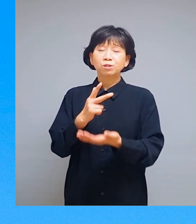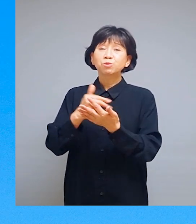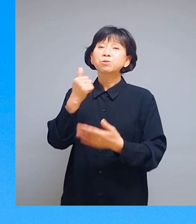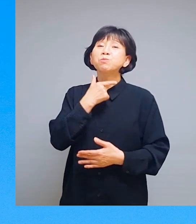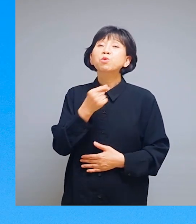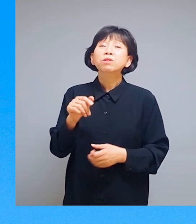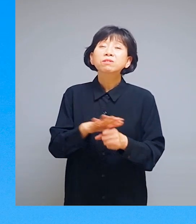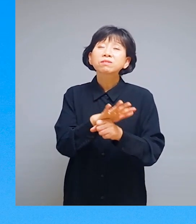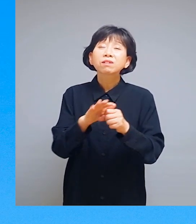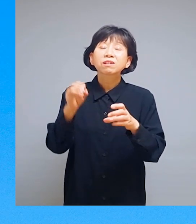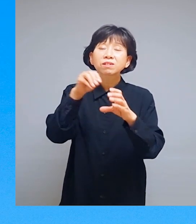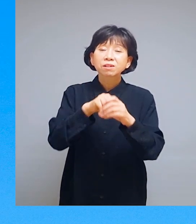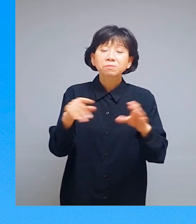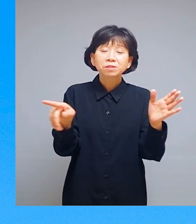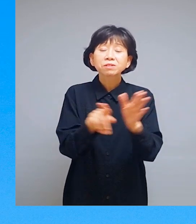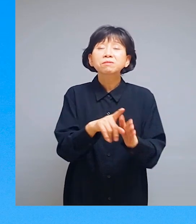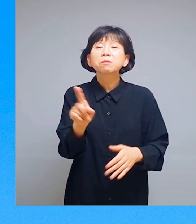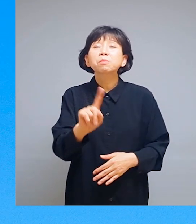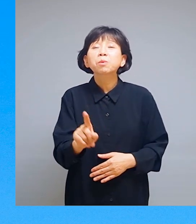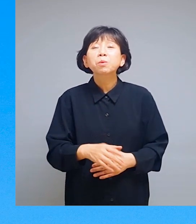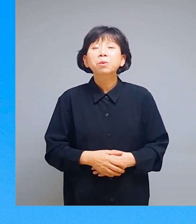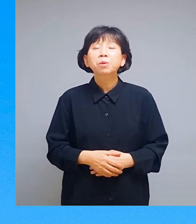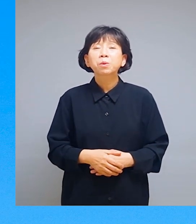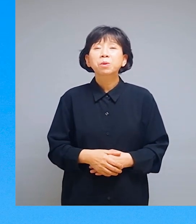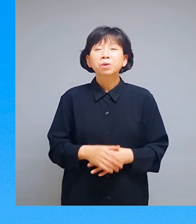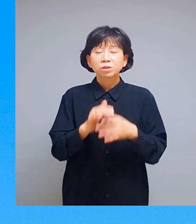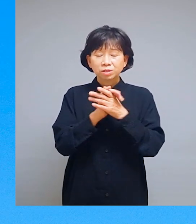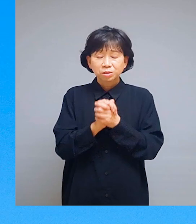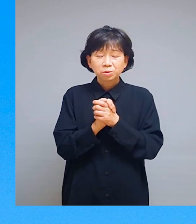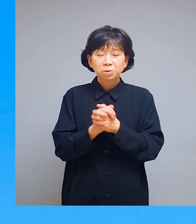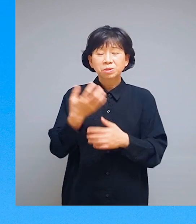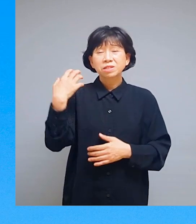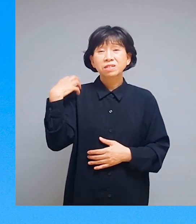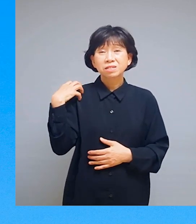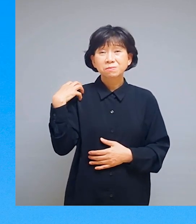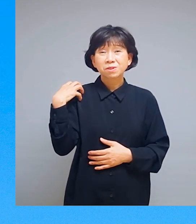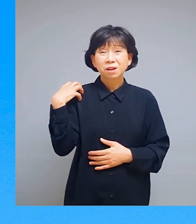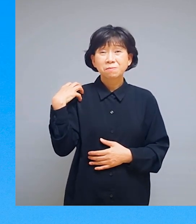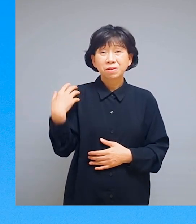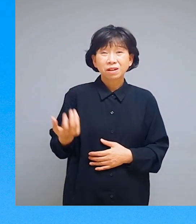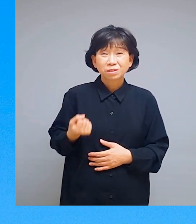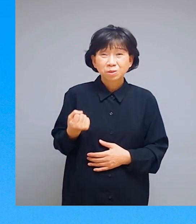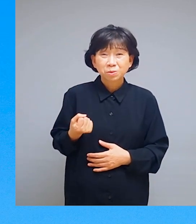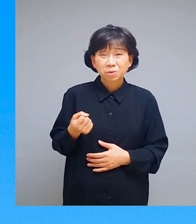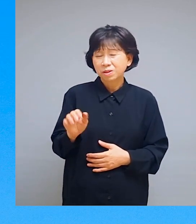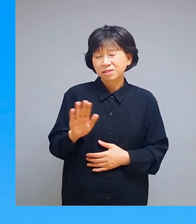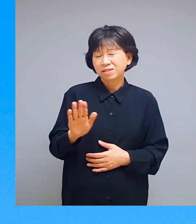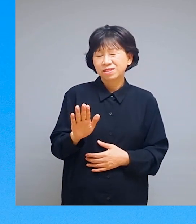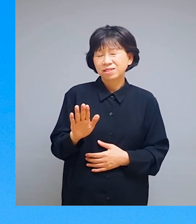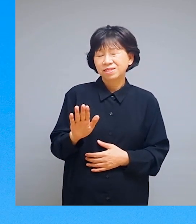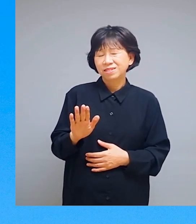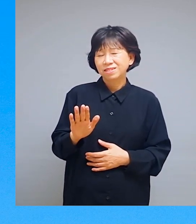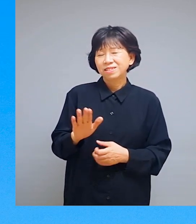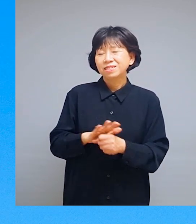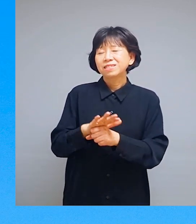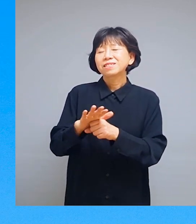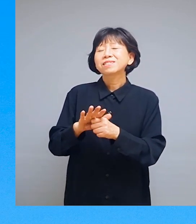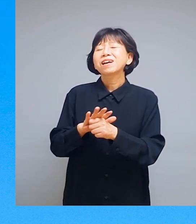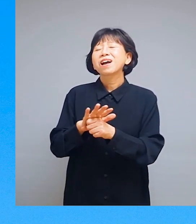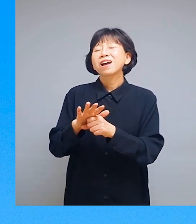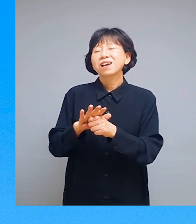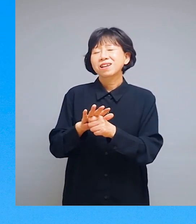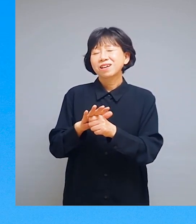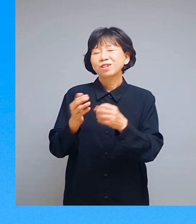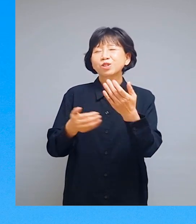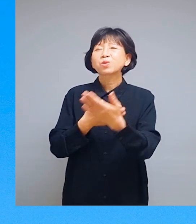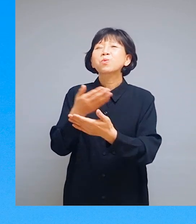원하시는 사랑이 담긴 신앙은 무엇일까요? 기도를 의무감이 아니라 주님과의 사랑의 교제로 여기는 신앙을 말하고